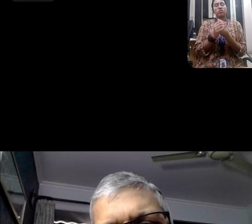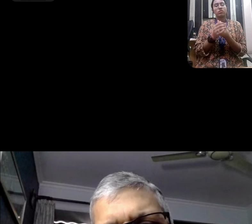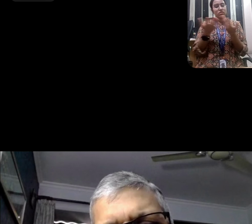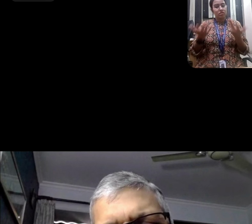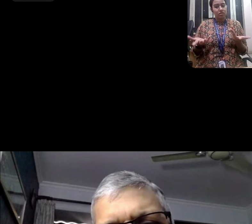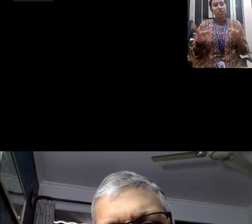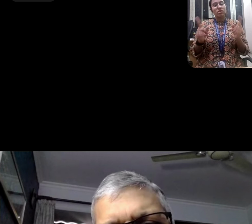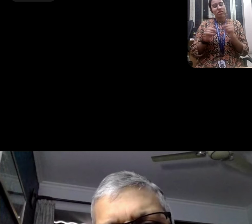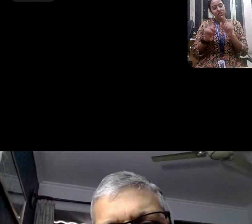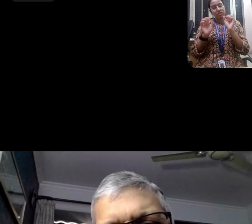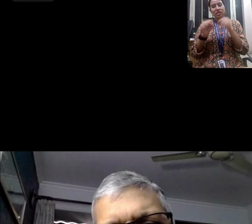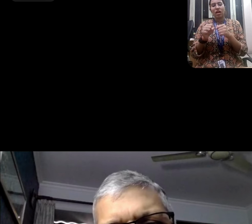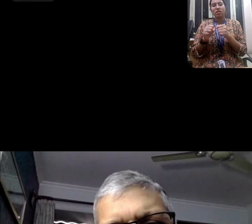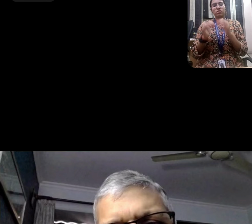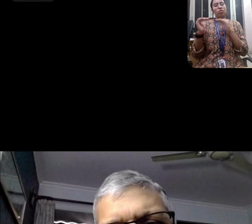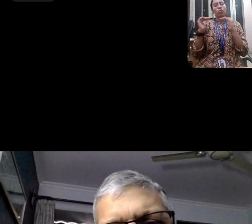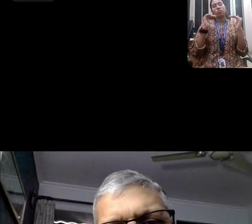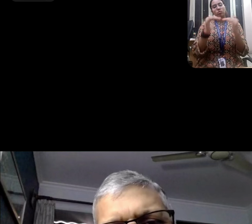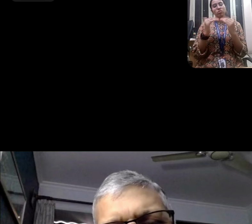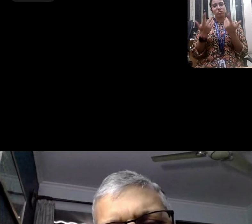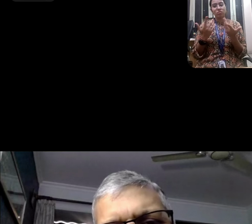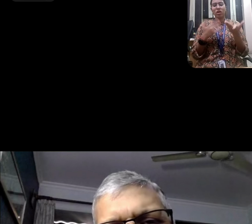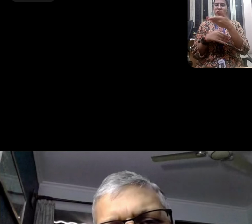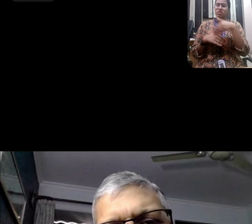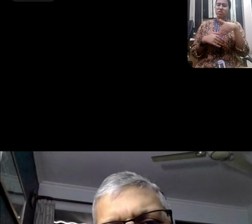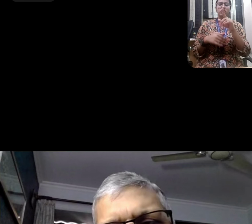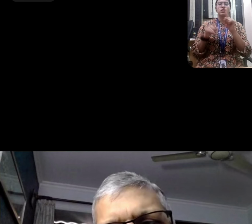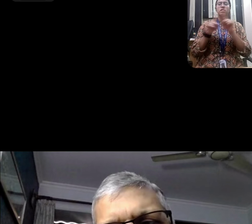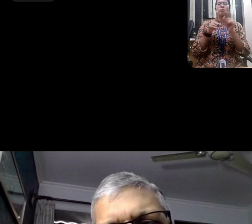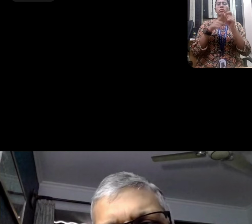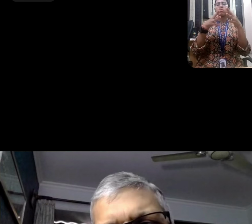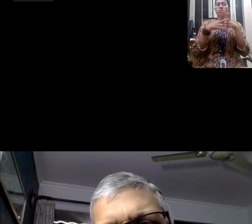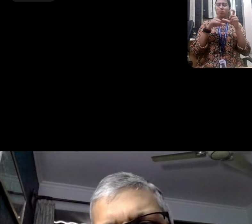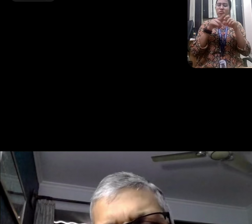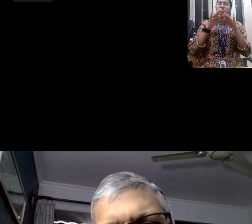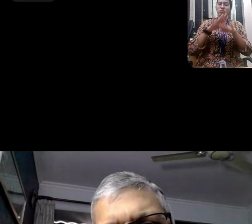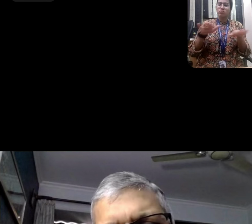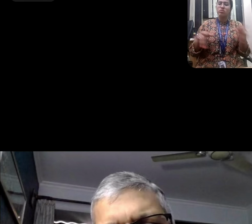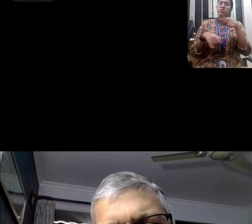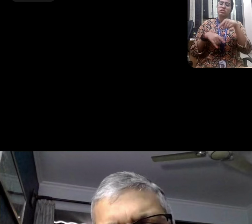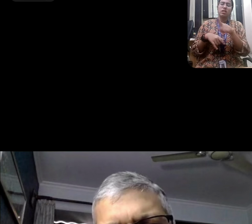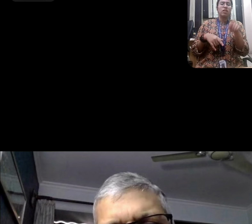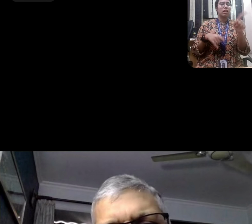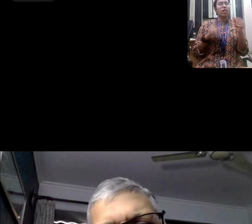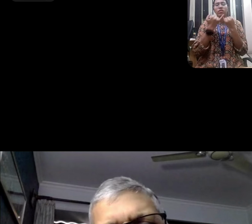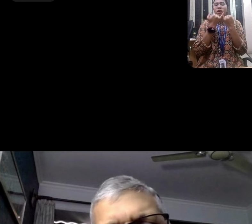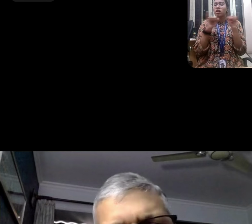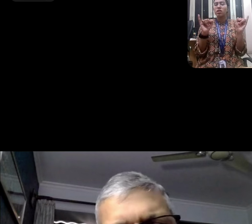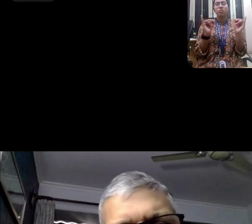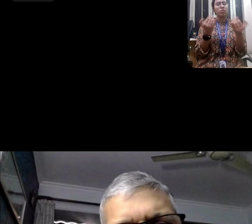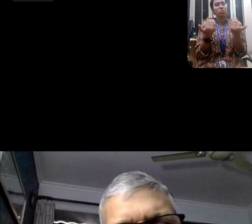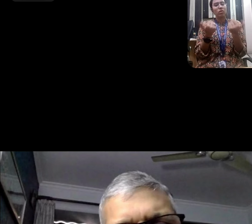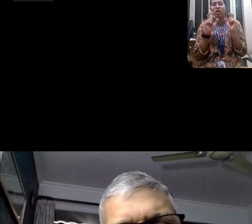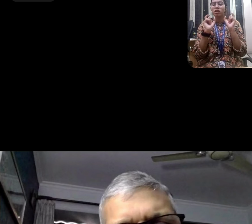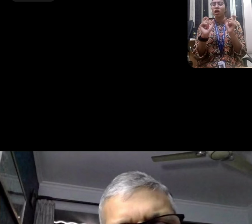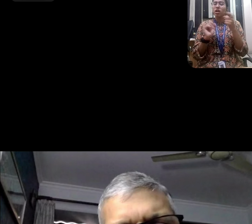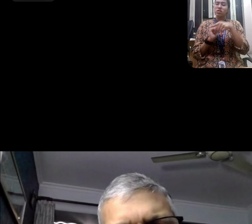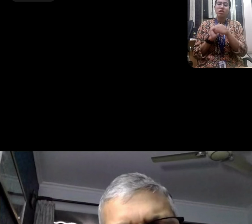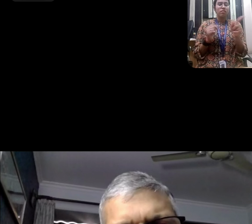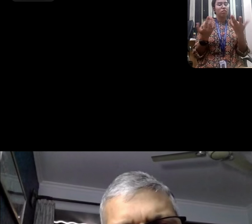प्रोडक्टिव हिस्सा बन सकते हैं, अपना पूरा ख्याल रख सकते हैं. और जैसा कि अनामिका जी ने अपनी बातचीत में बताया